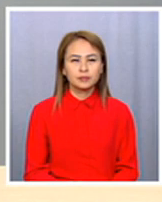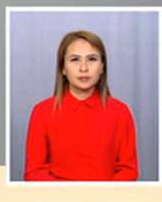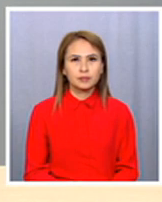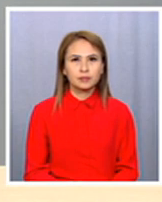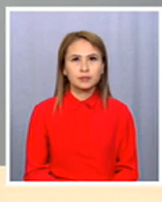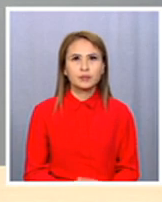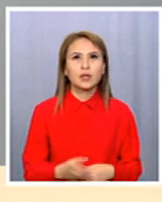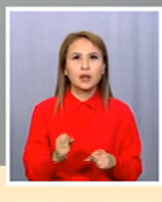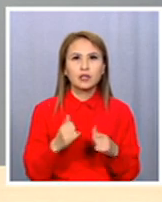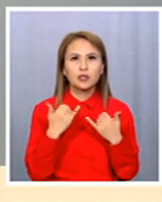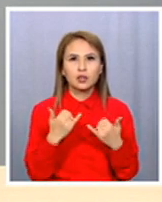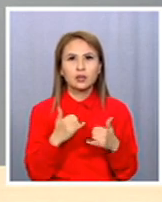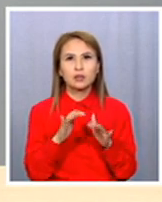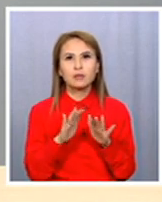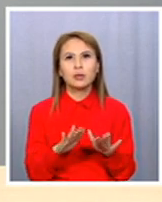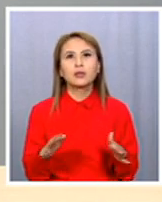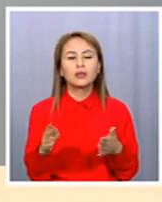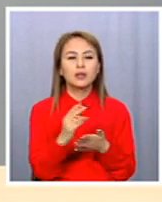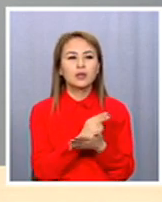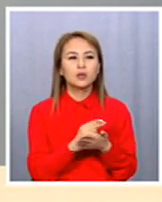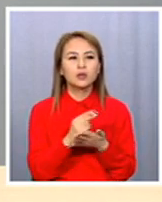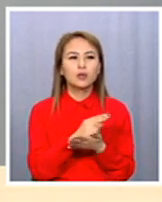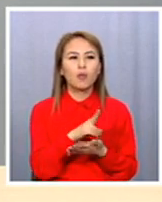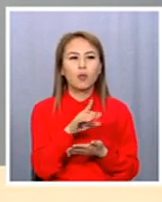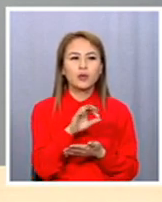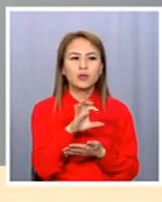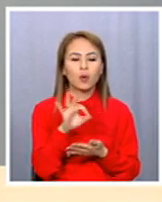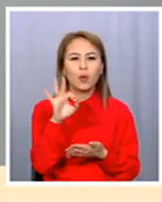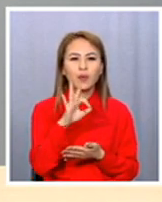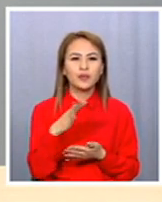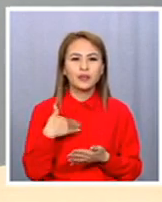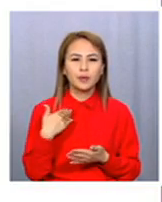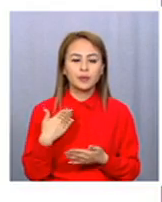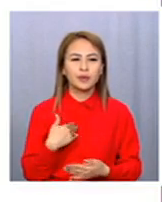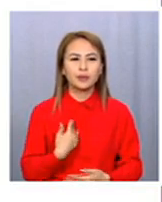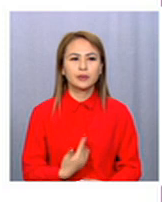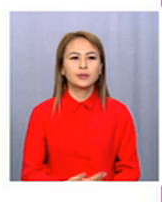А сейчас, ребята, нарисуйте постер о витаминах.